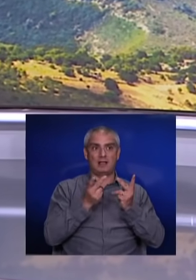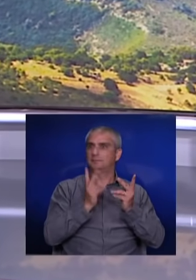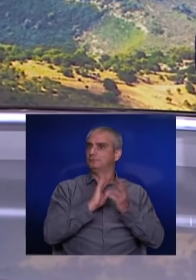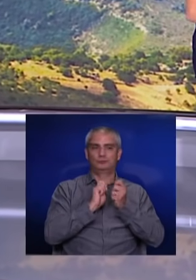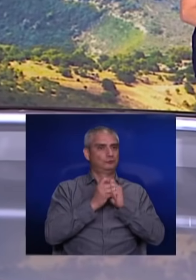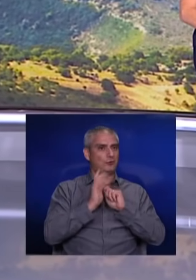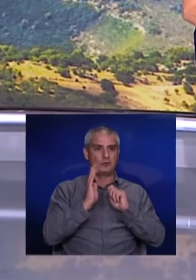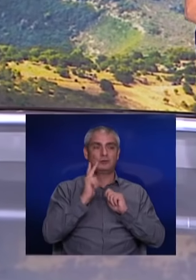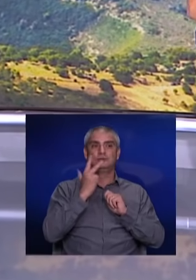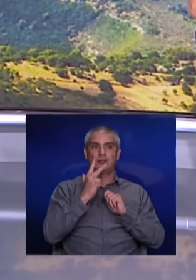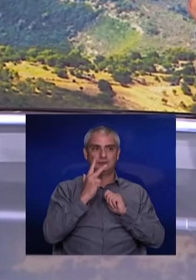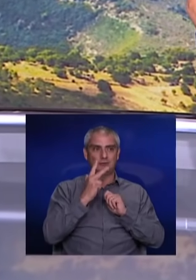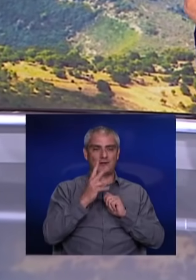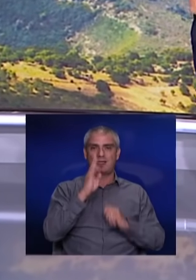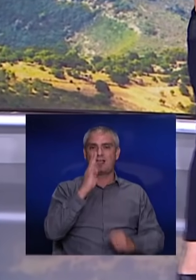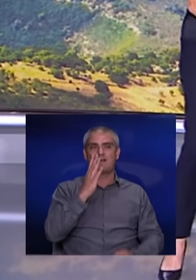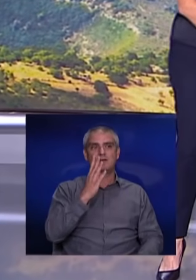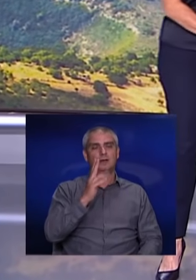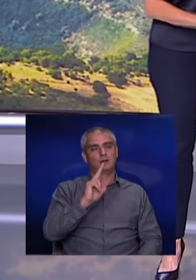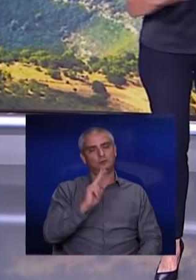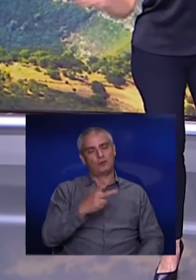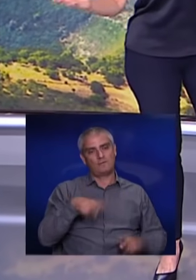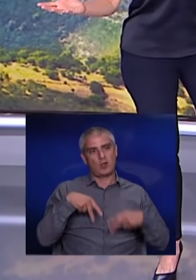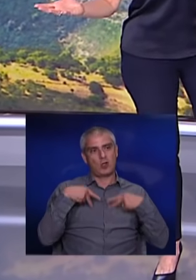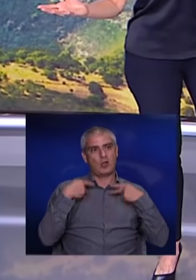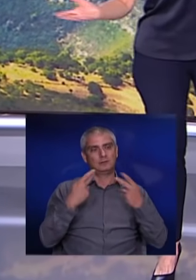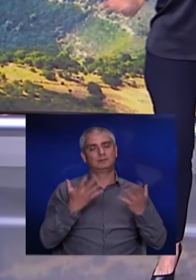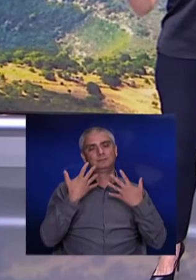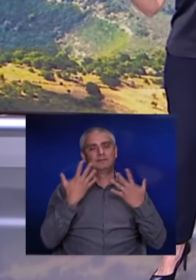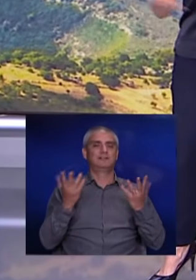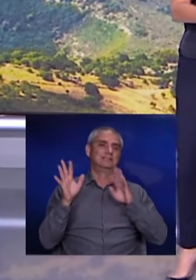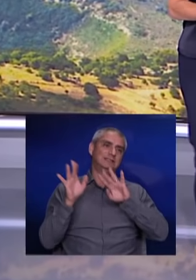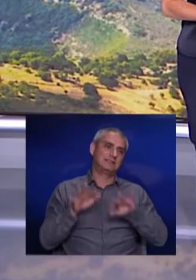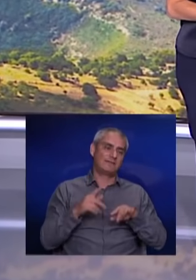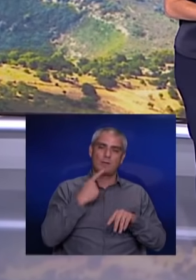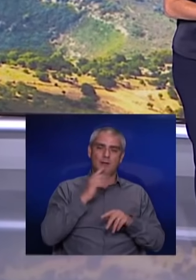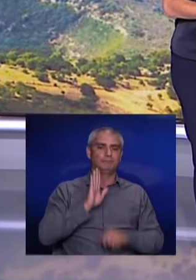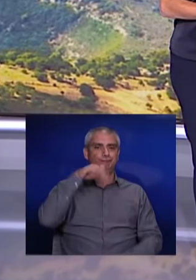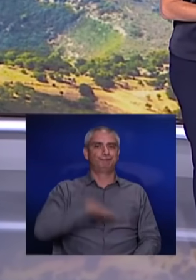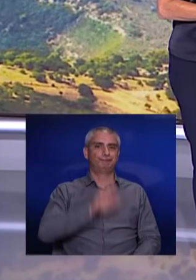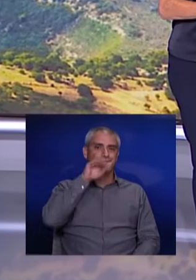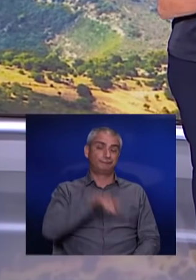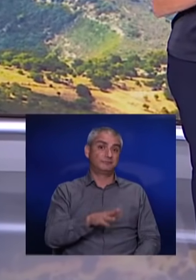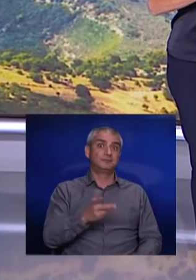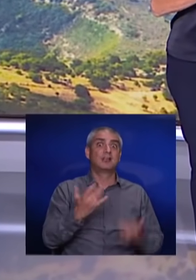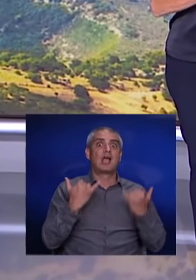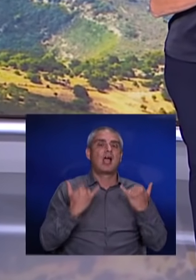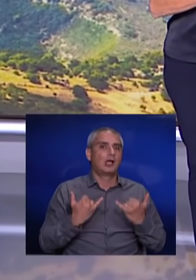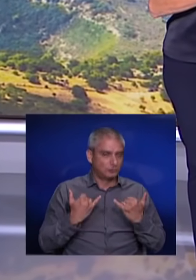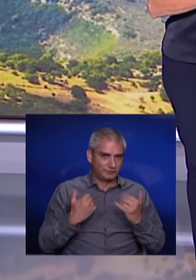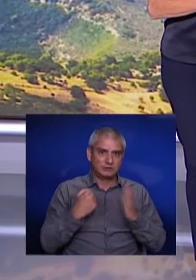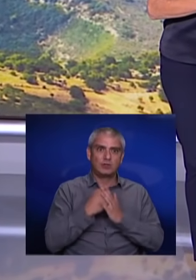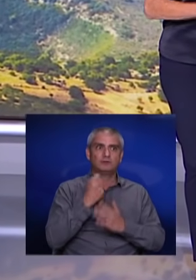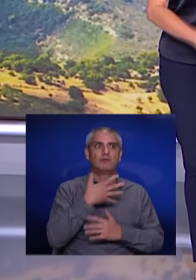עיקר בשלישי, ומרביעי שוב חוזרים למזג אוויר סתווי, וזה אומר שינויים מהירים, וכמו שזה נראה נכון לעכשיו, בסוף השבוע